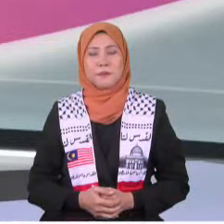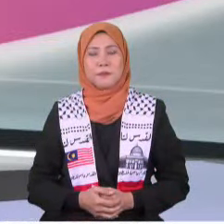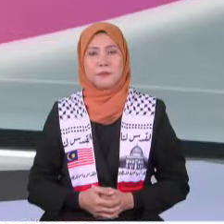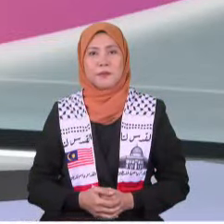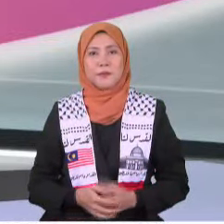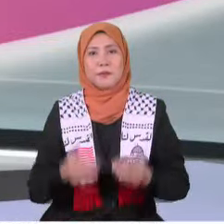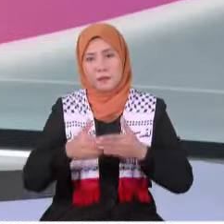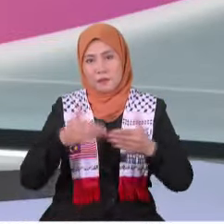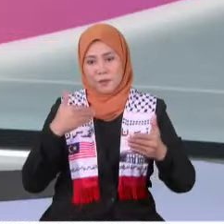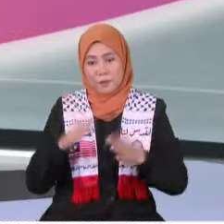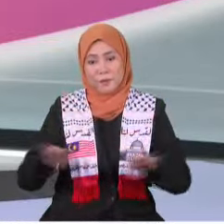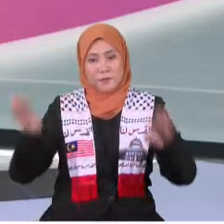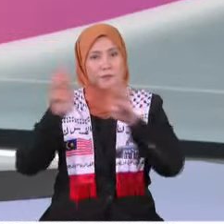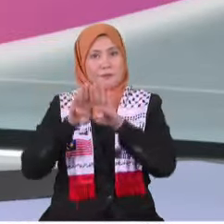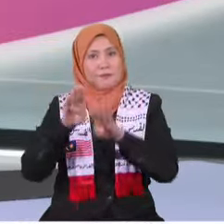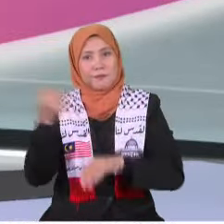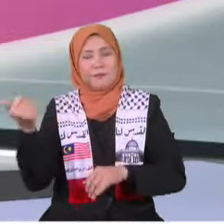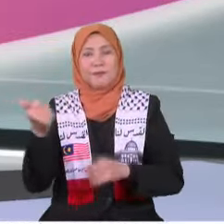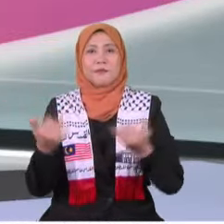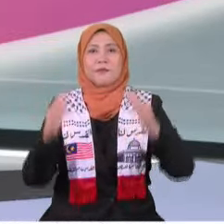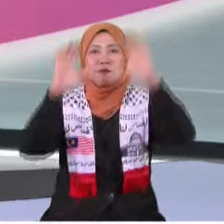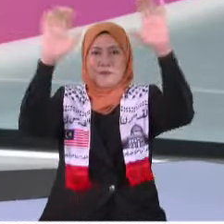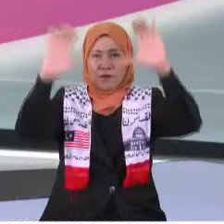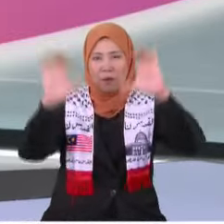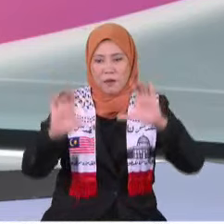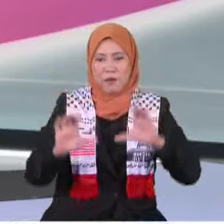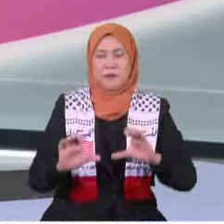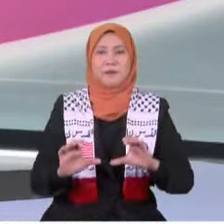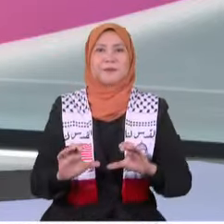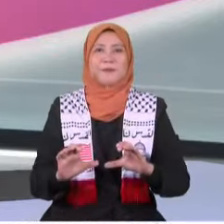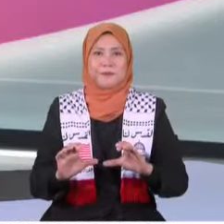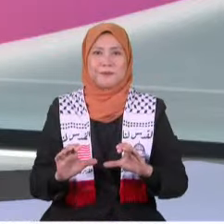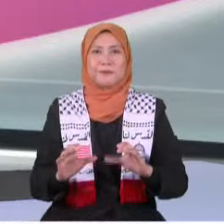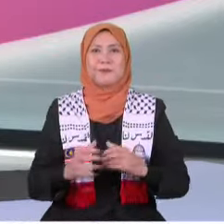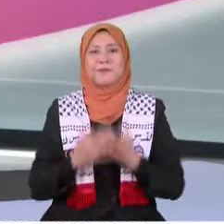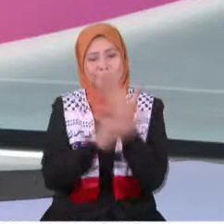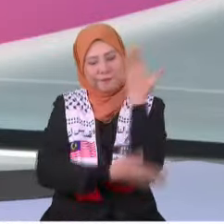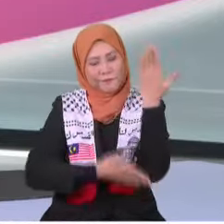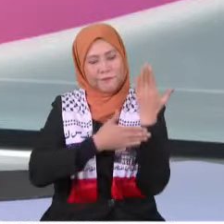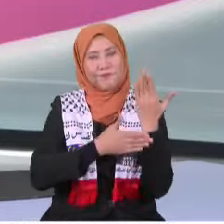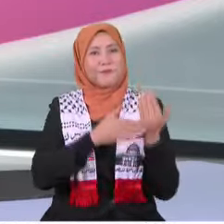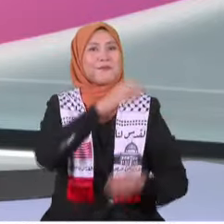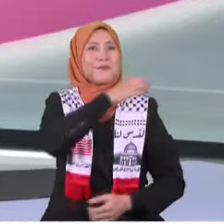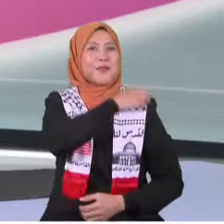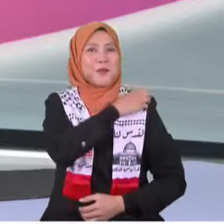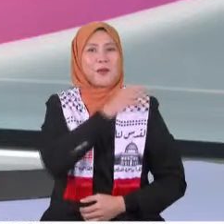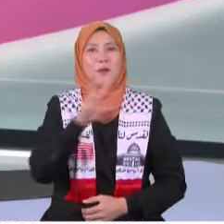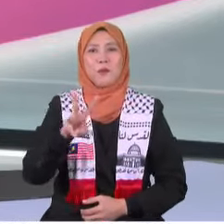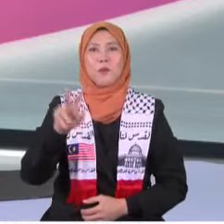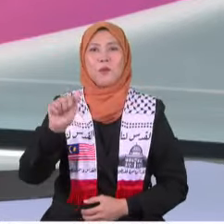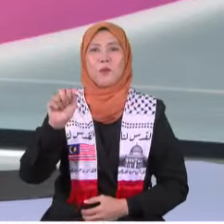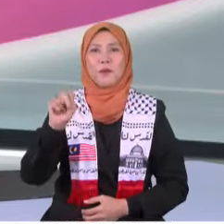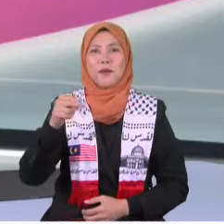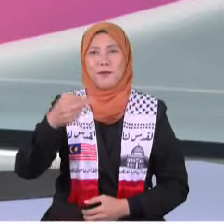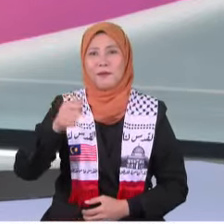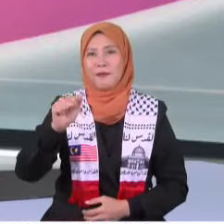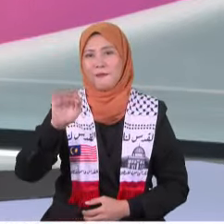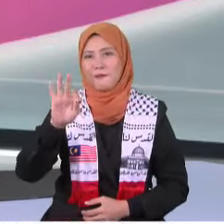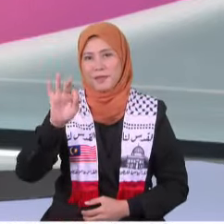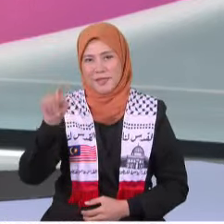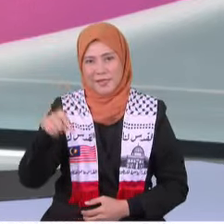Baik, sebelum kita ke berita selanjutnya, kita ke Met Malaysia untuk ikuti perkembangan cuaca seluruh negara bersama pegawainya Wan Muhammad Hafiz